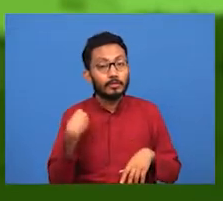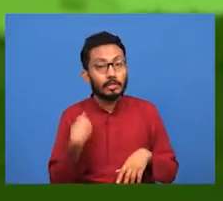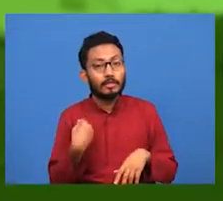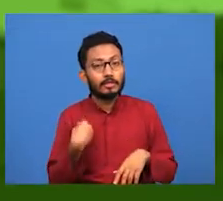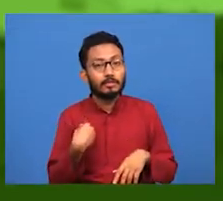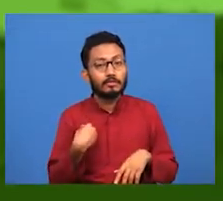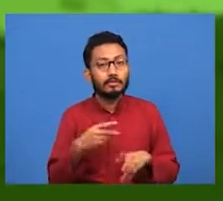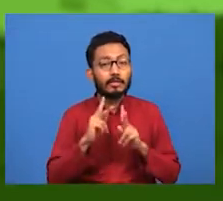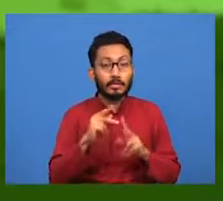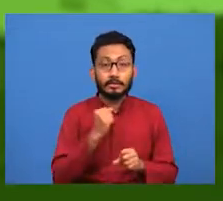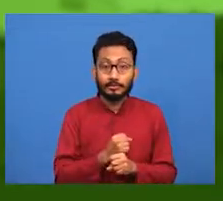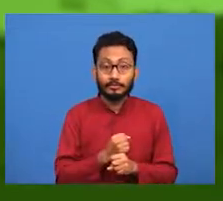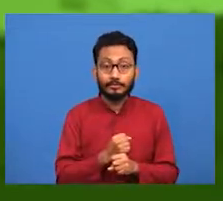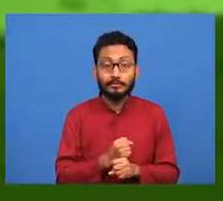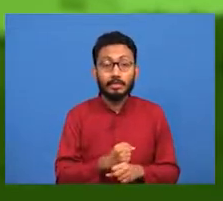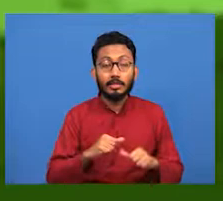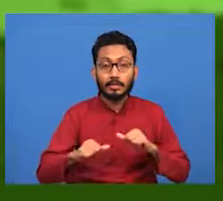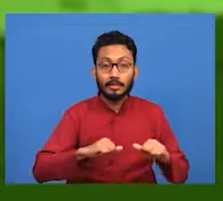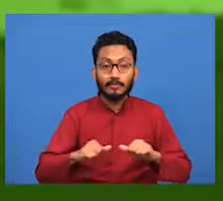aktif transitif?